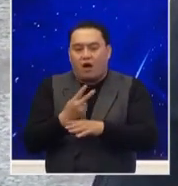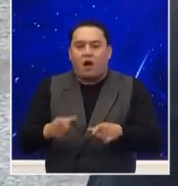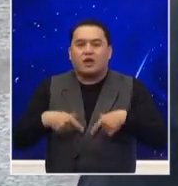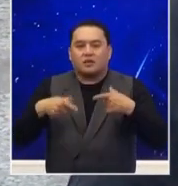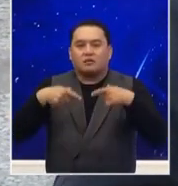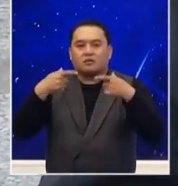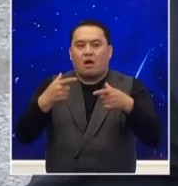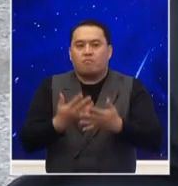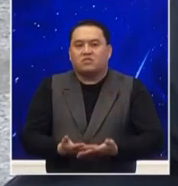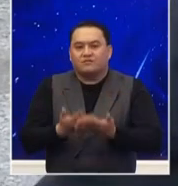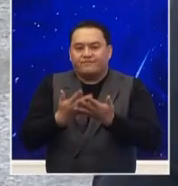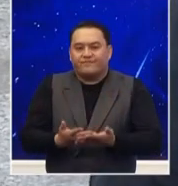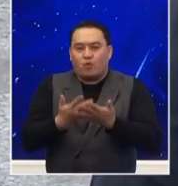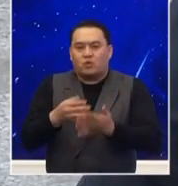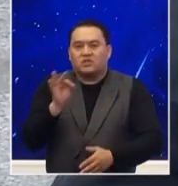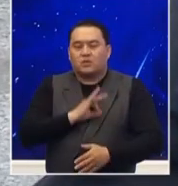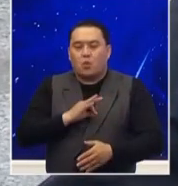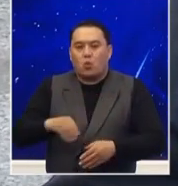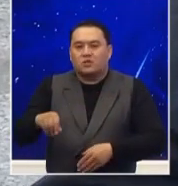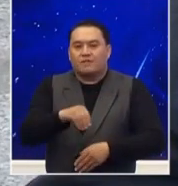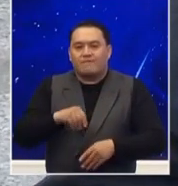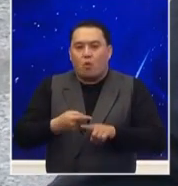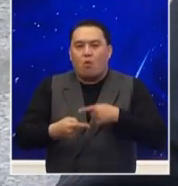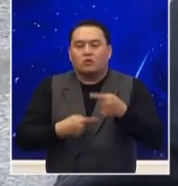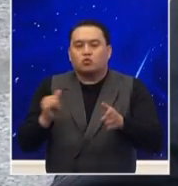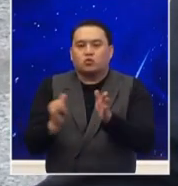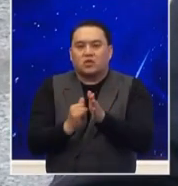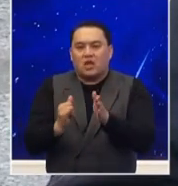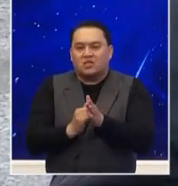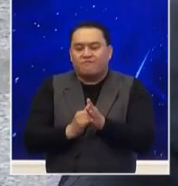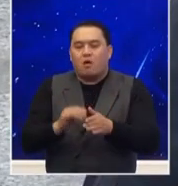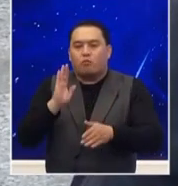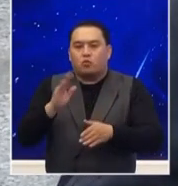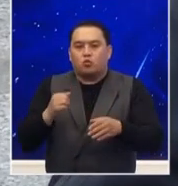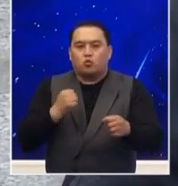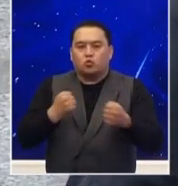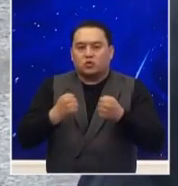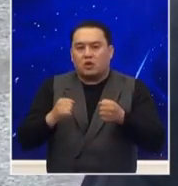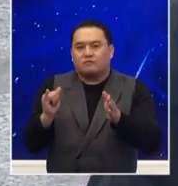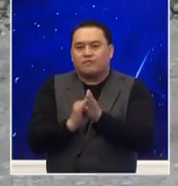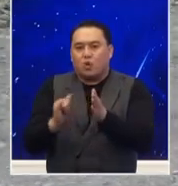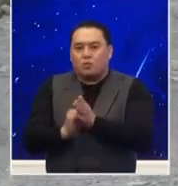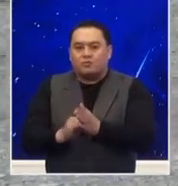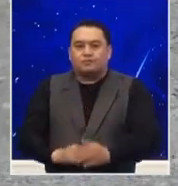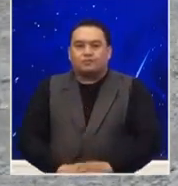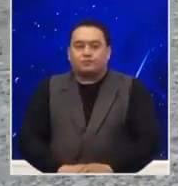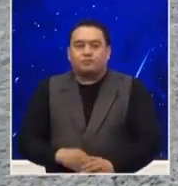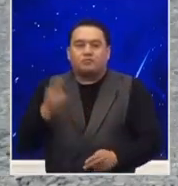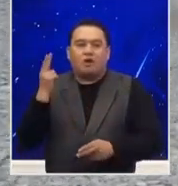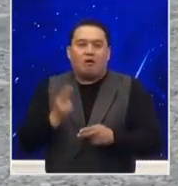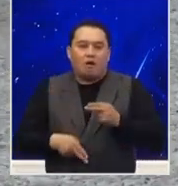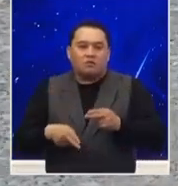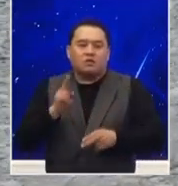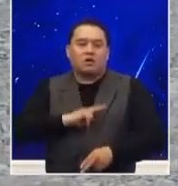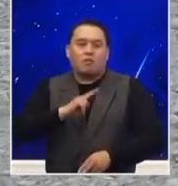этапа – фильтрация грунта, используемая в подсыпке берегов, следом установка сваи, на которой будут крепиться те самые шпунты. Окончание берега